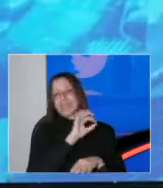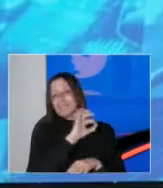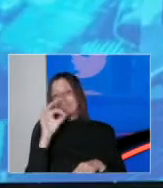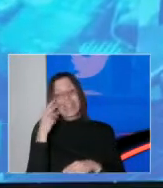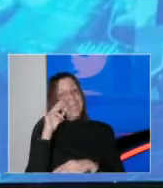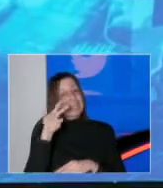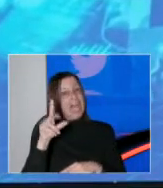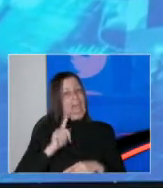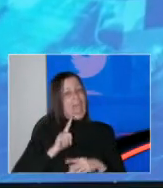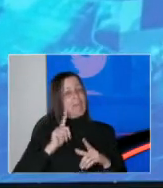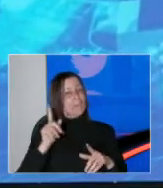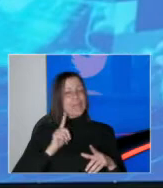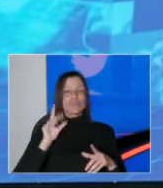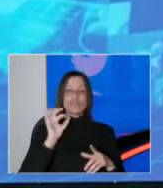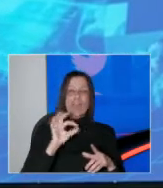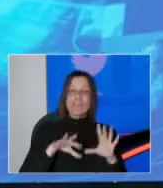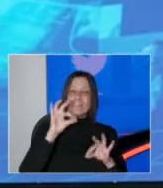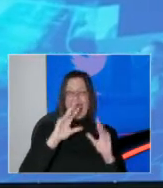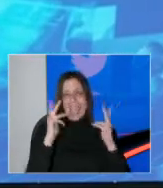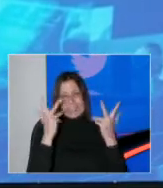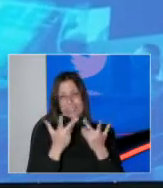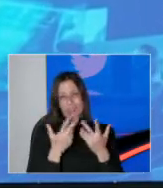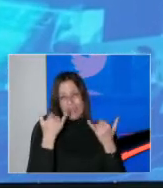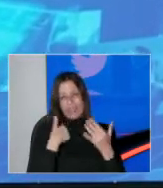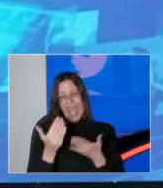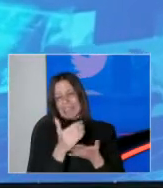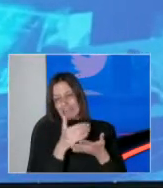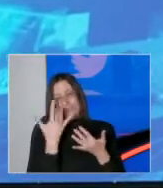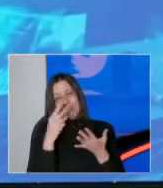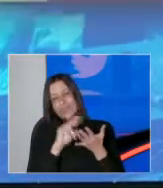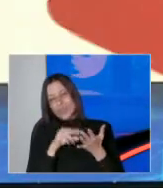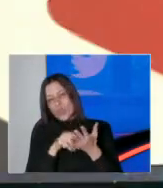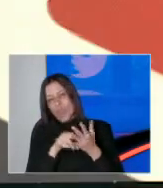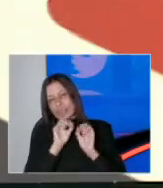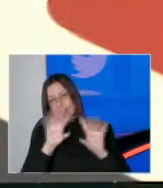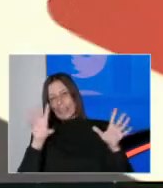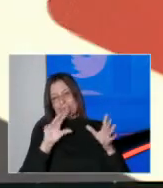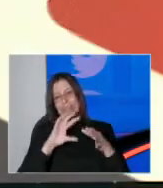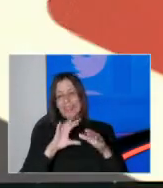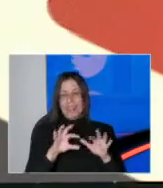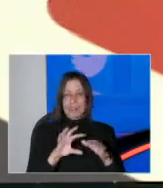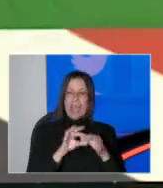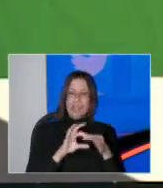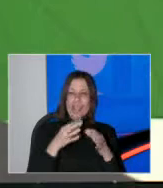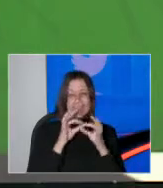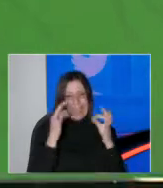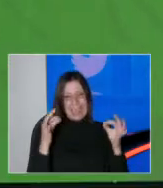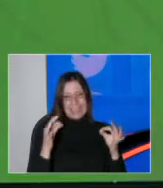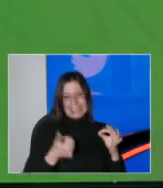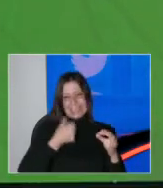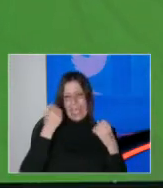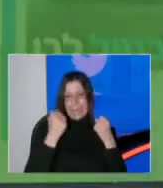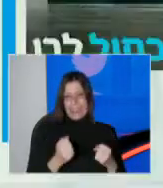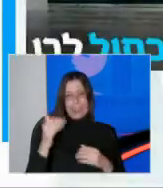להצצה לחיים הפרטיים של נבחרי הציבור שלנו. אז אנחנו אספנו לכם כמה תמונות שעלו ברשתות היום, ובואו נתחיל עם שר הביטחון